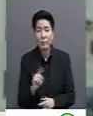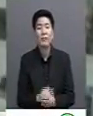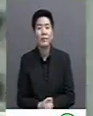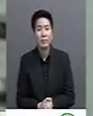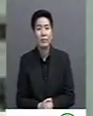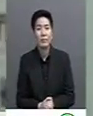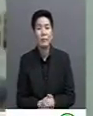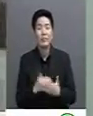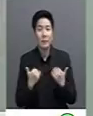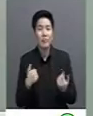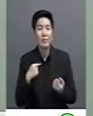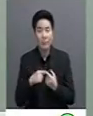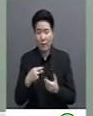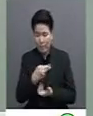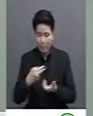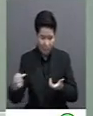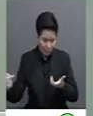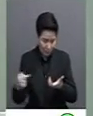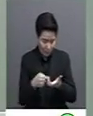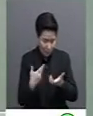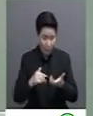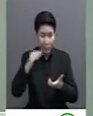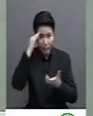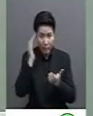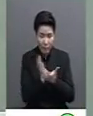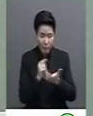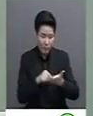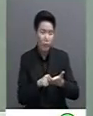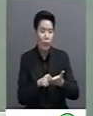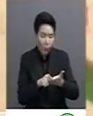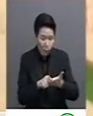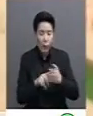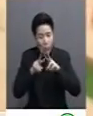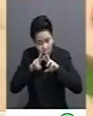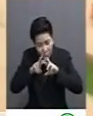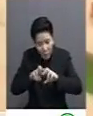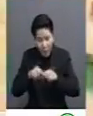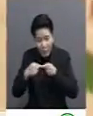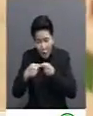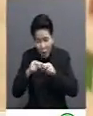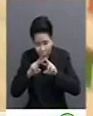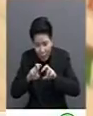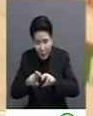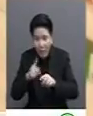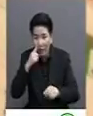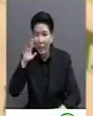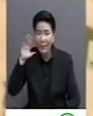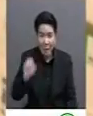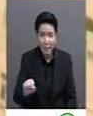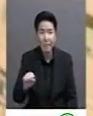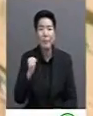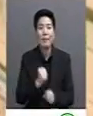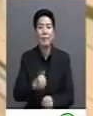คือพอได้รับข้อมูลทางไลน์มาตำรวจเขาก็เลยไปสืบฮะขยายผลเพิ่มเติมจนจับกุม